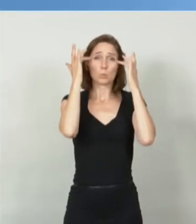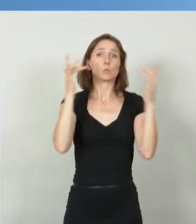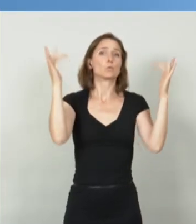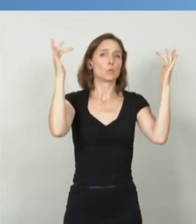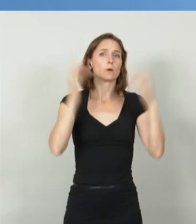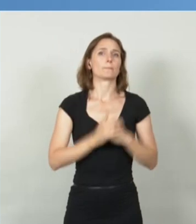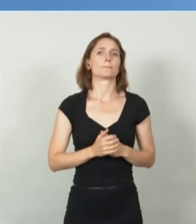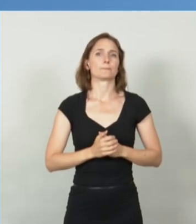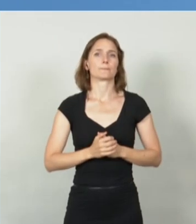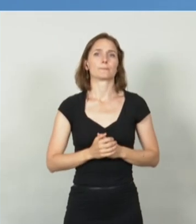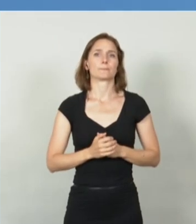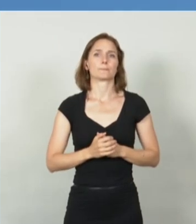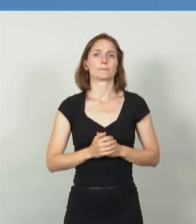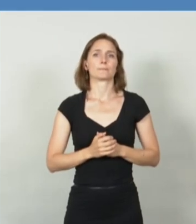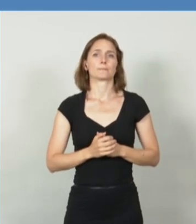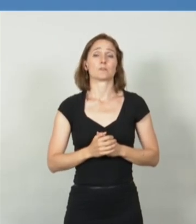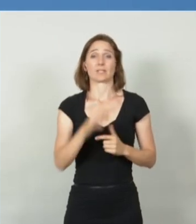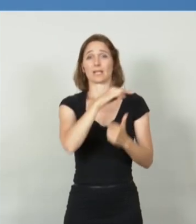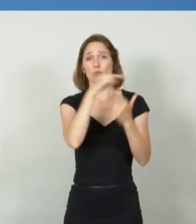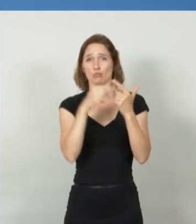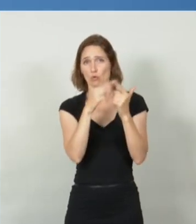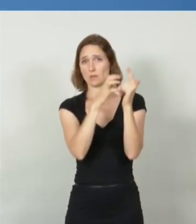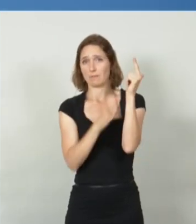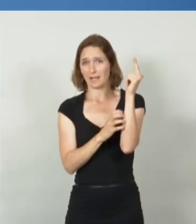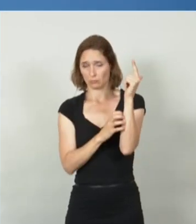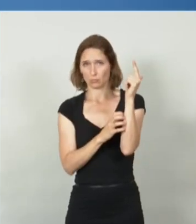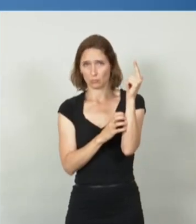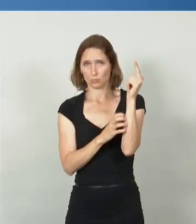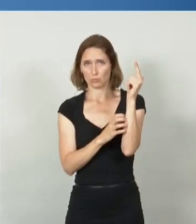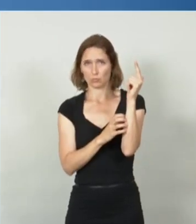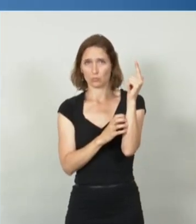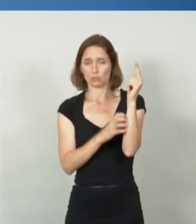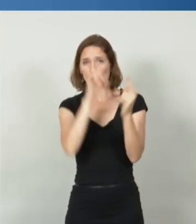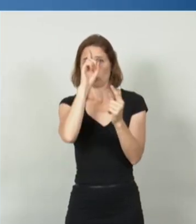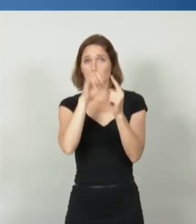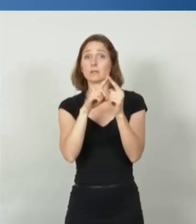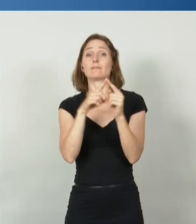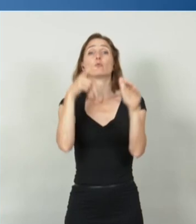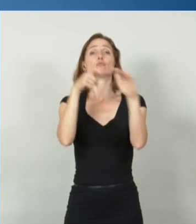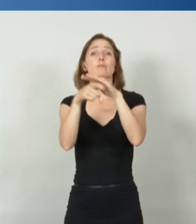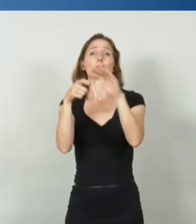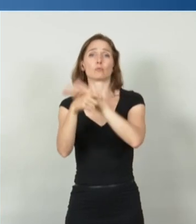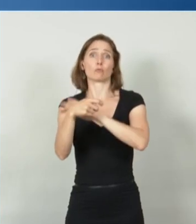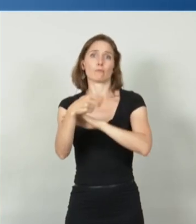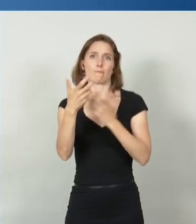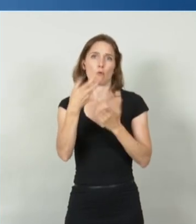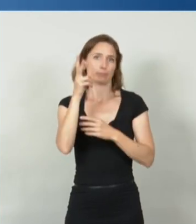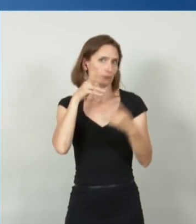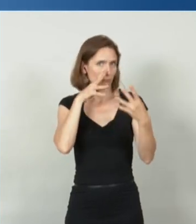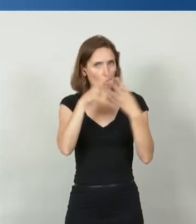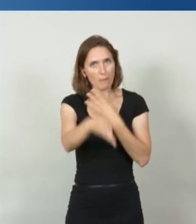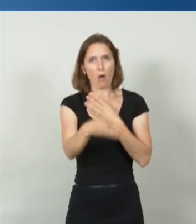délibération pour davantage de transparence dans l'attribution des subventions à nos partenaires